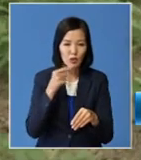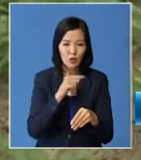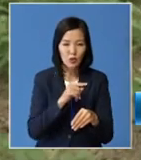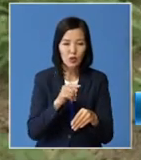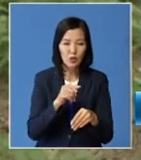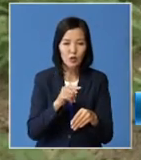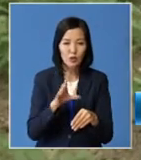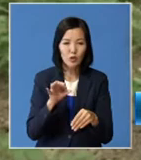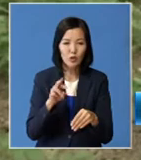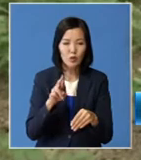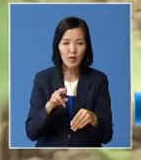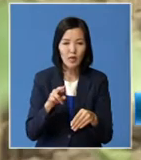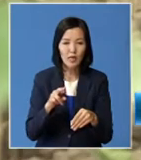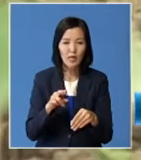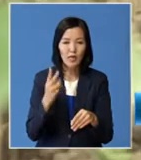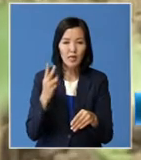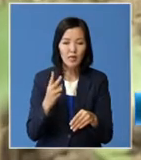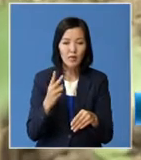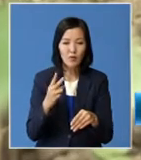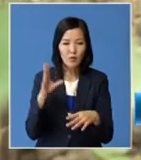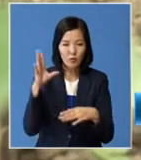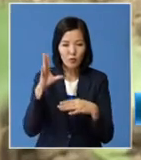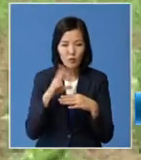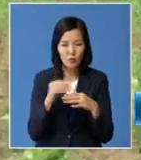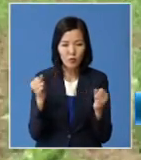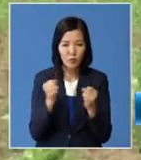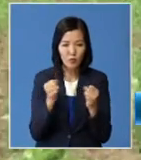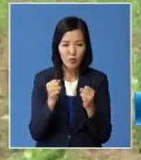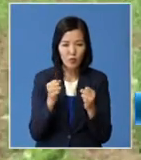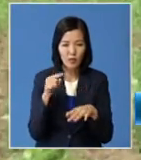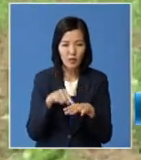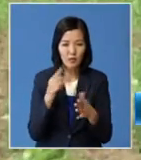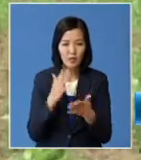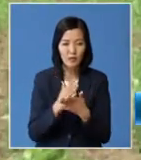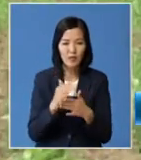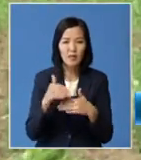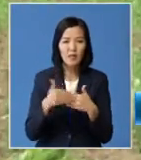алаңдаулы. Себебі екеуі де түнгі суыққа орынып отыр. Кешінгі келіп жатыр.